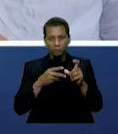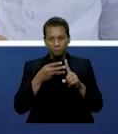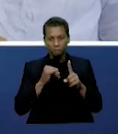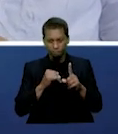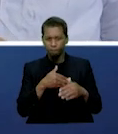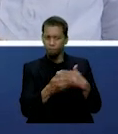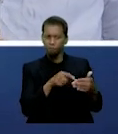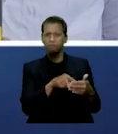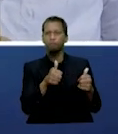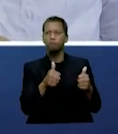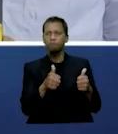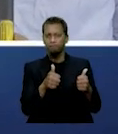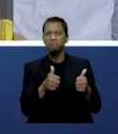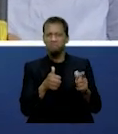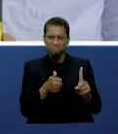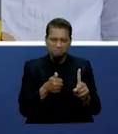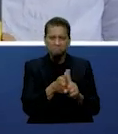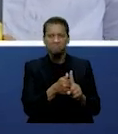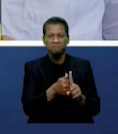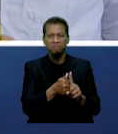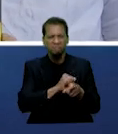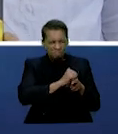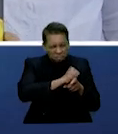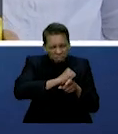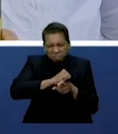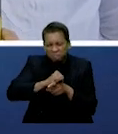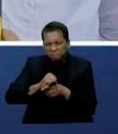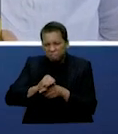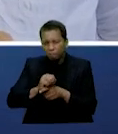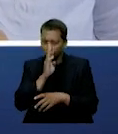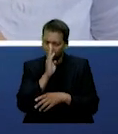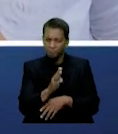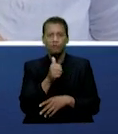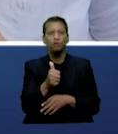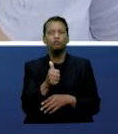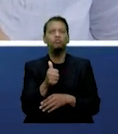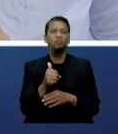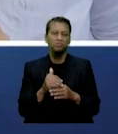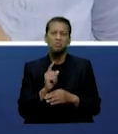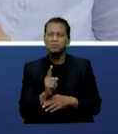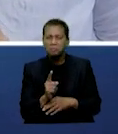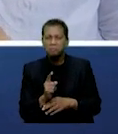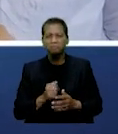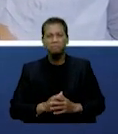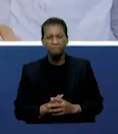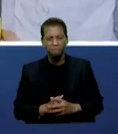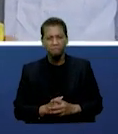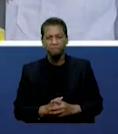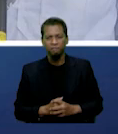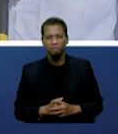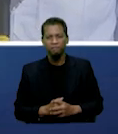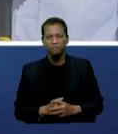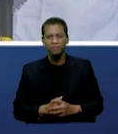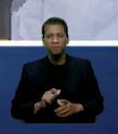pengembangan pelatihannya komitmennya sangat tinggi. Dan ini bisa dilihat dari berbagai perolehan kejuaraan dunia